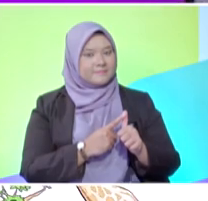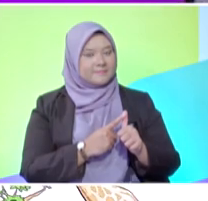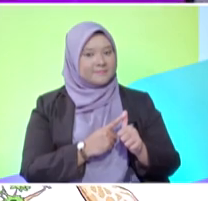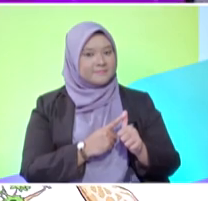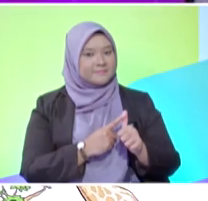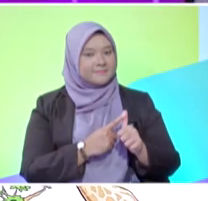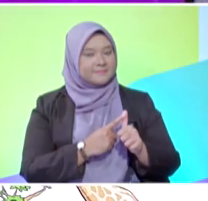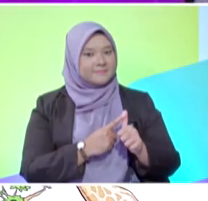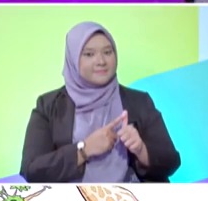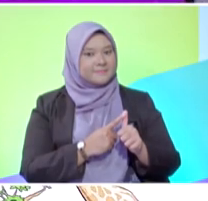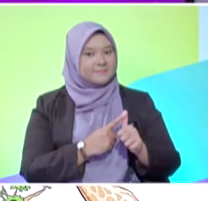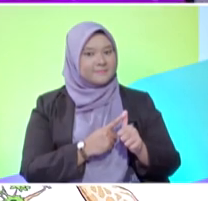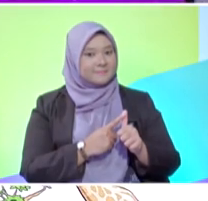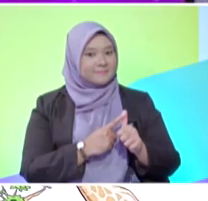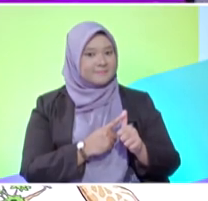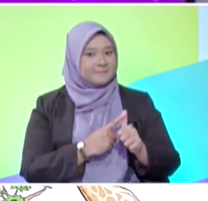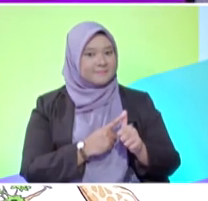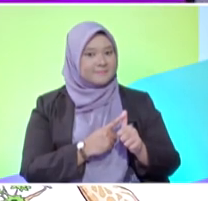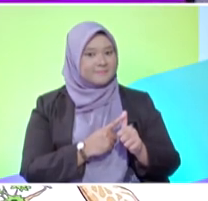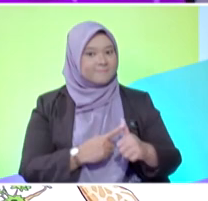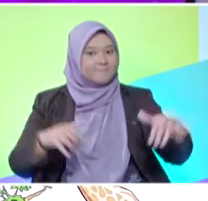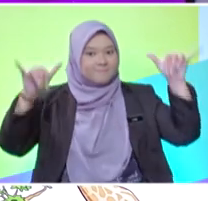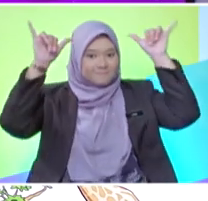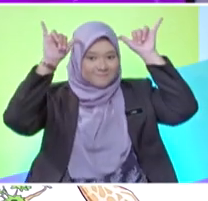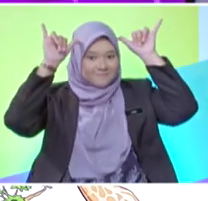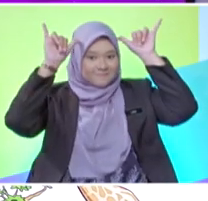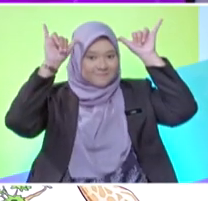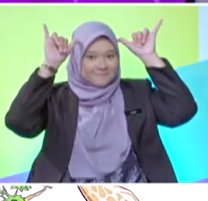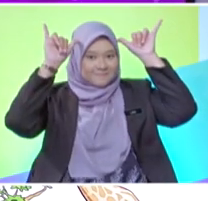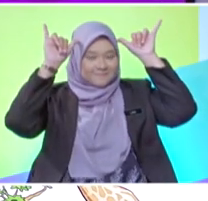tadi kita ada lembu bunyi